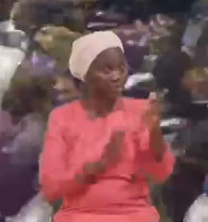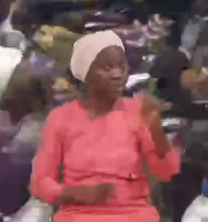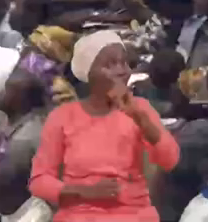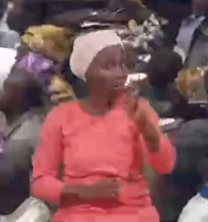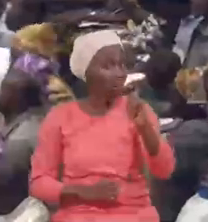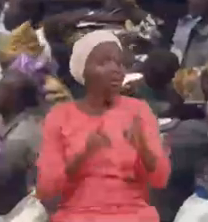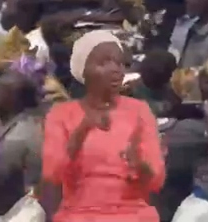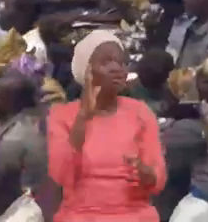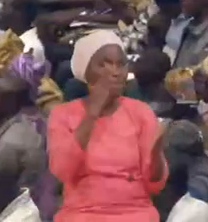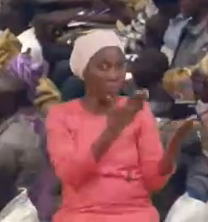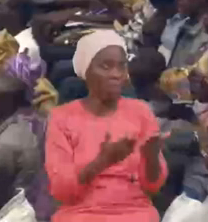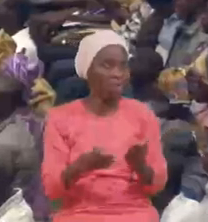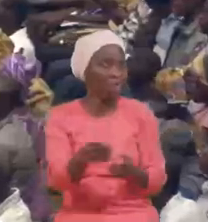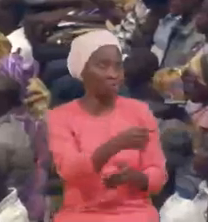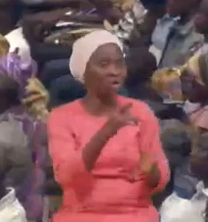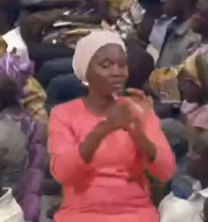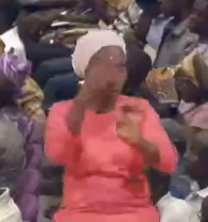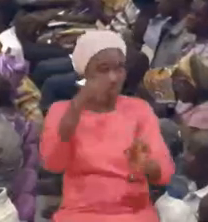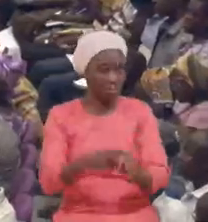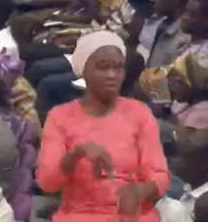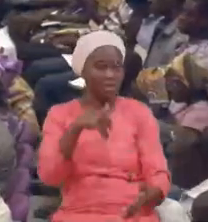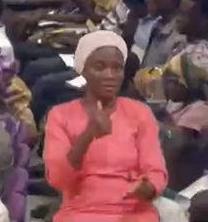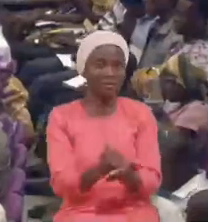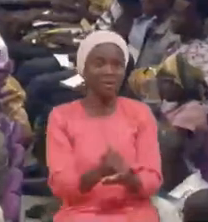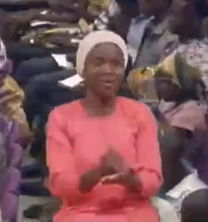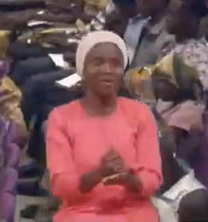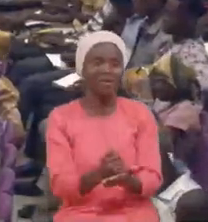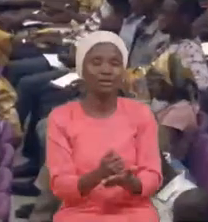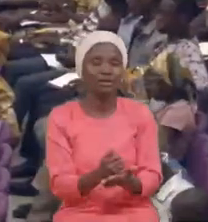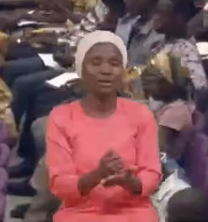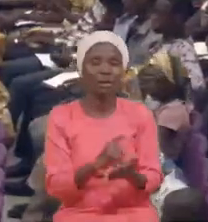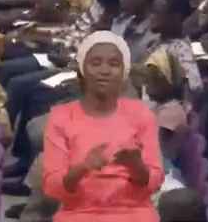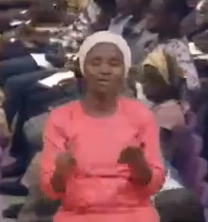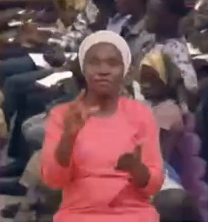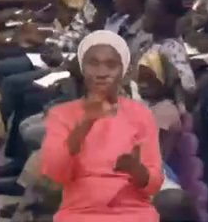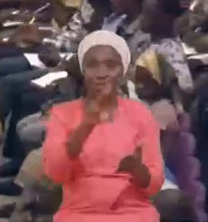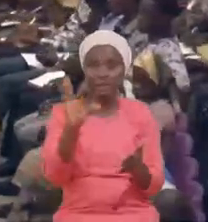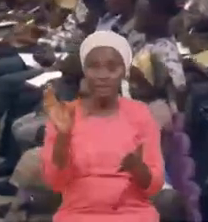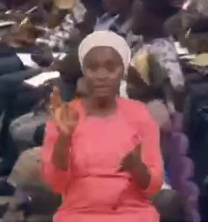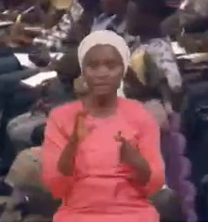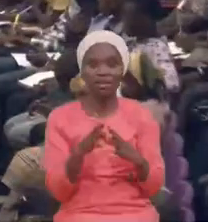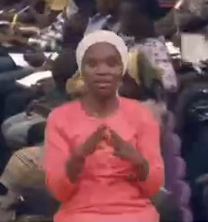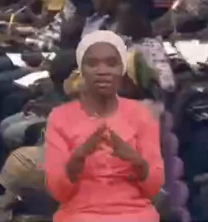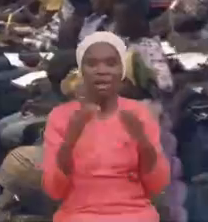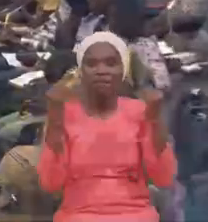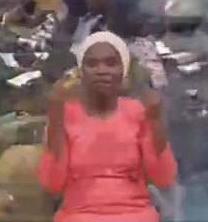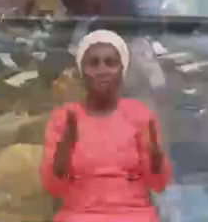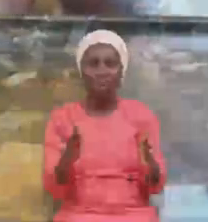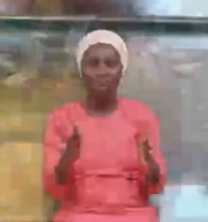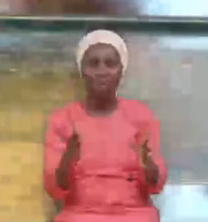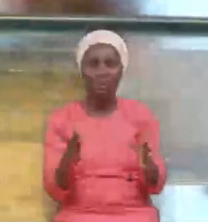Christ? Vous allez les amener au nom de Jésus-Christ. Verset 39.